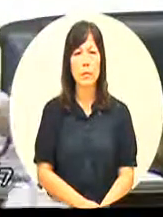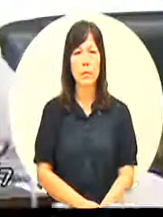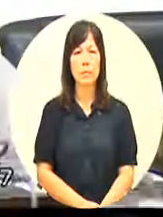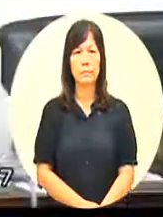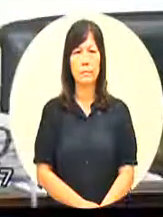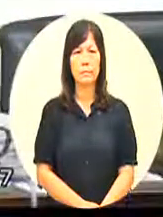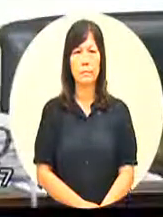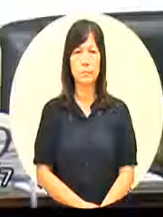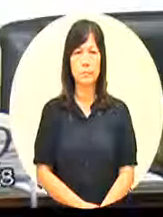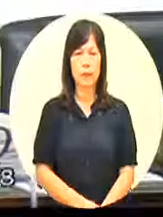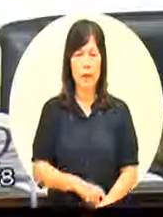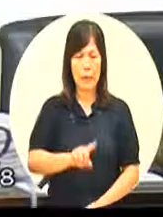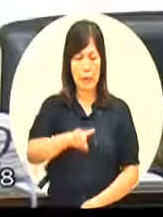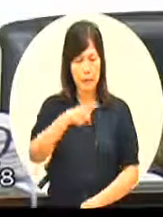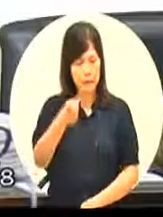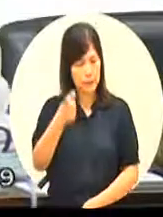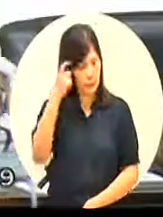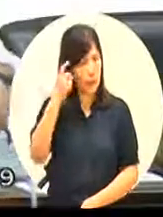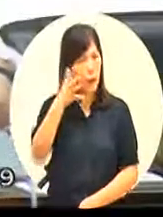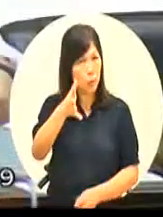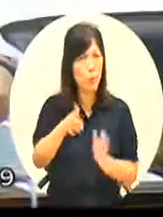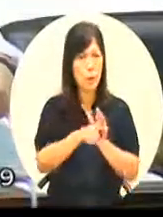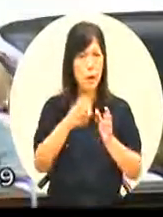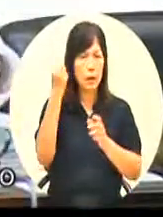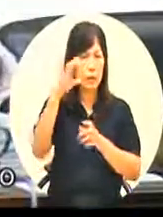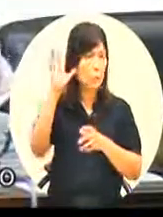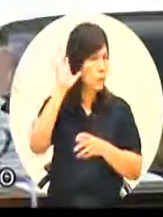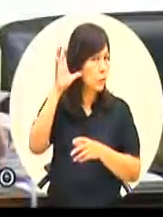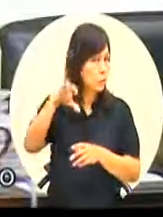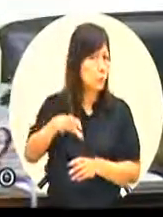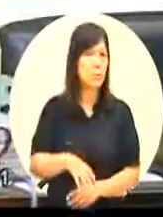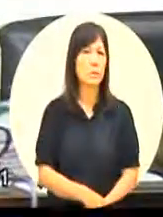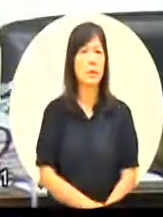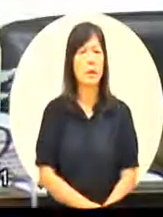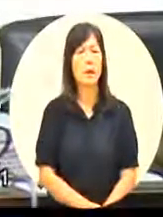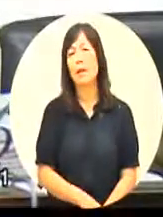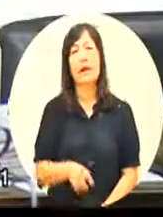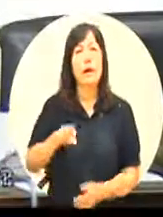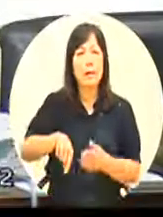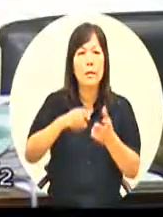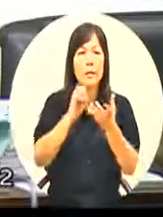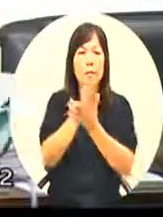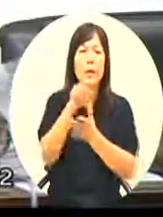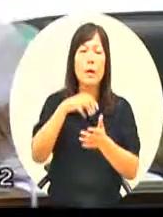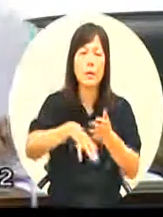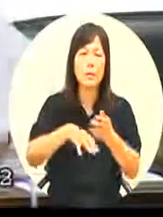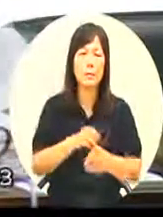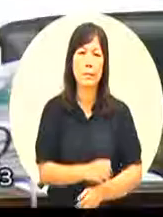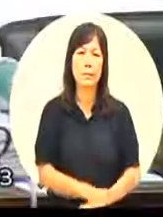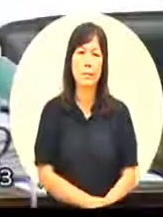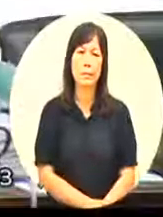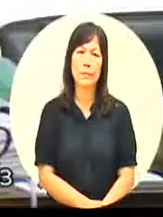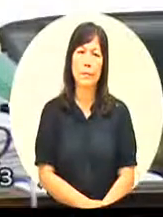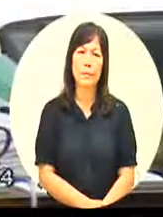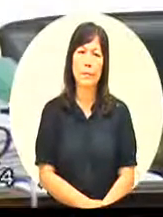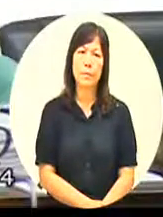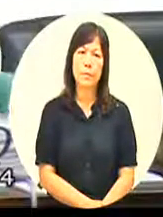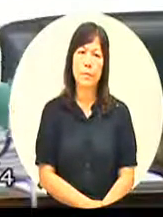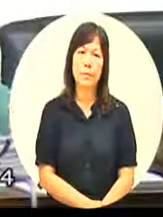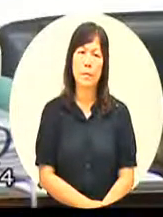那接下来我要问的是我们新闻局，新闻局的报告里头我们、特别